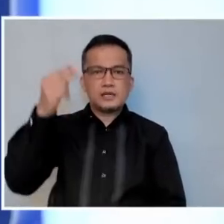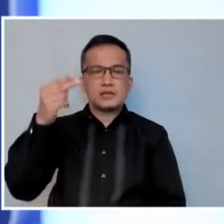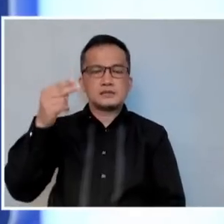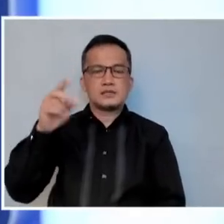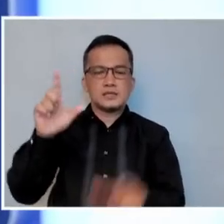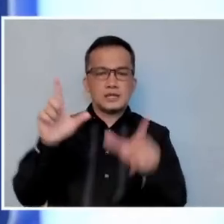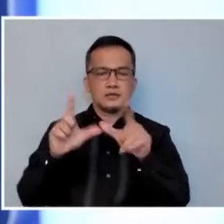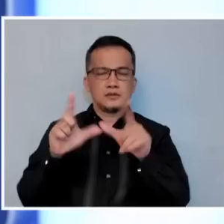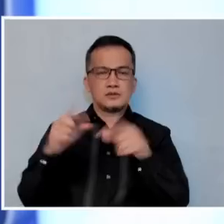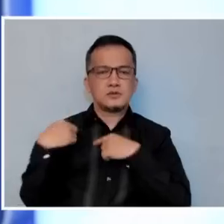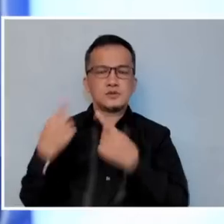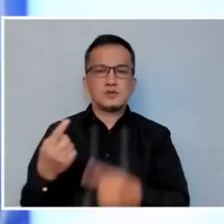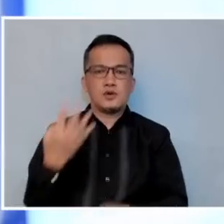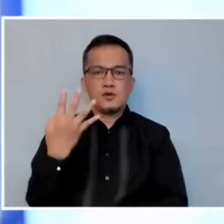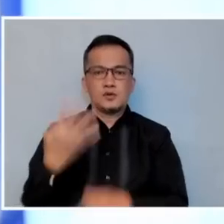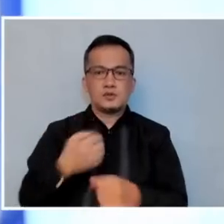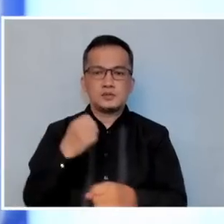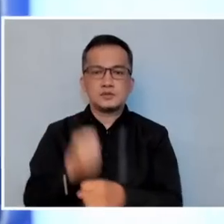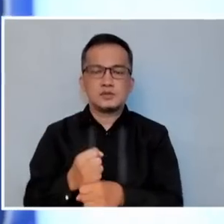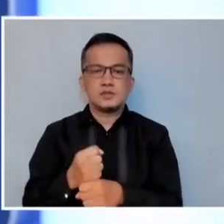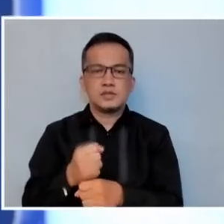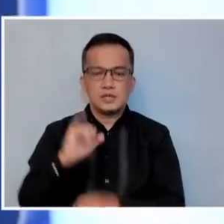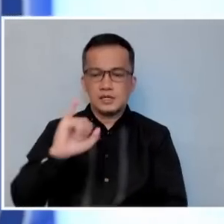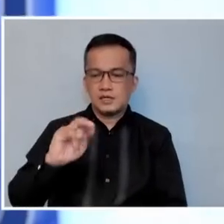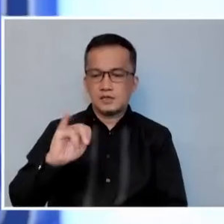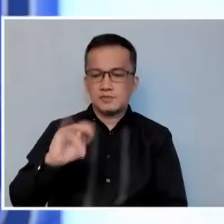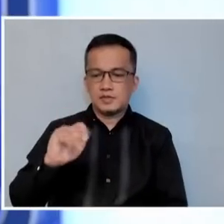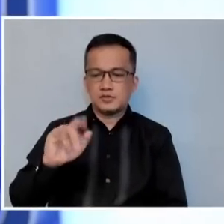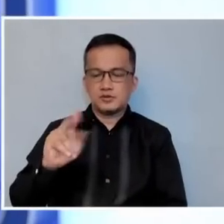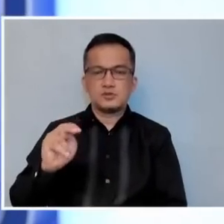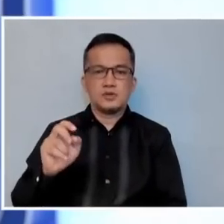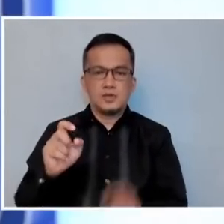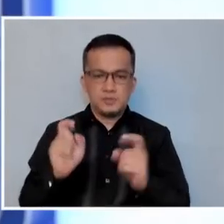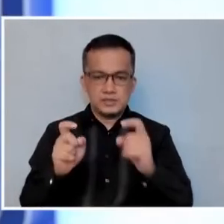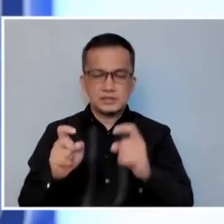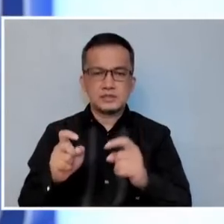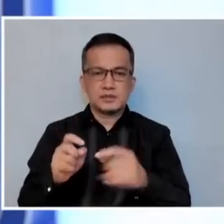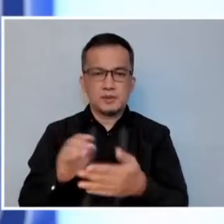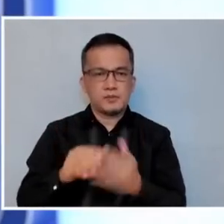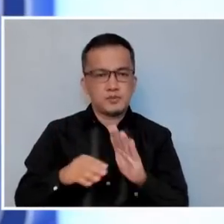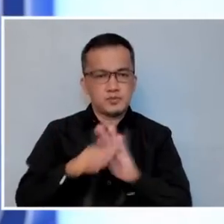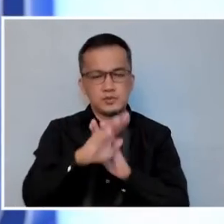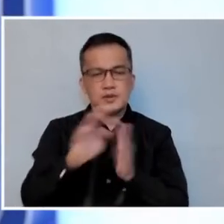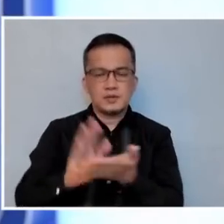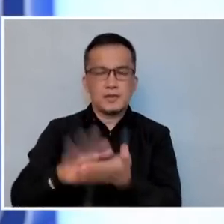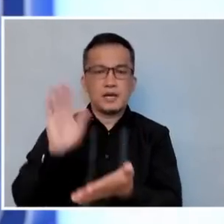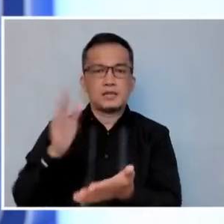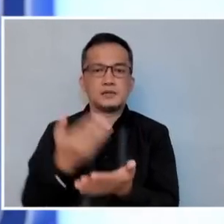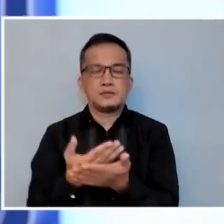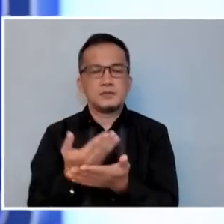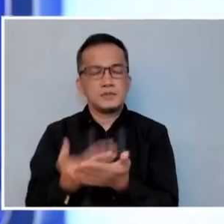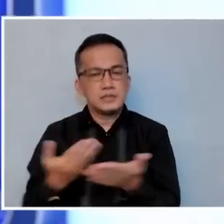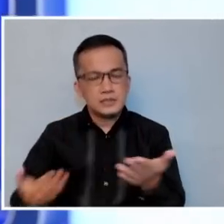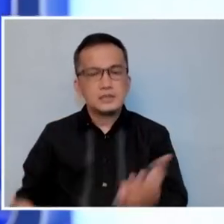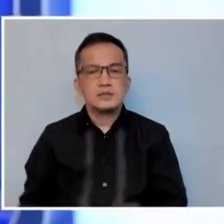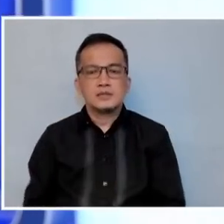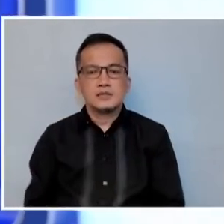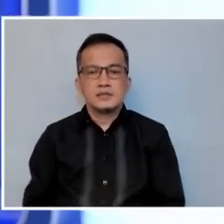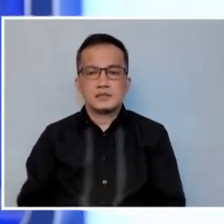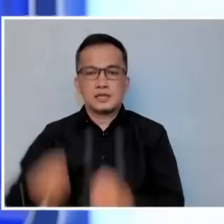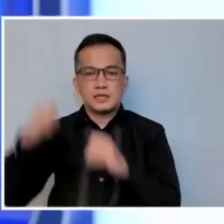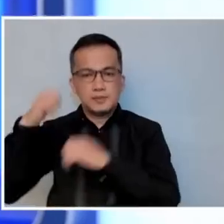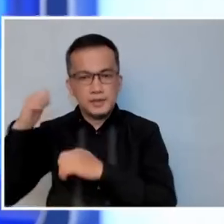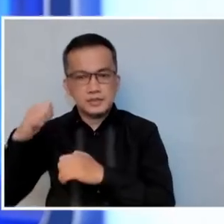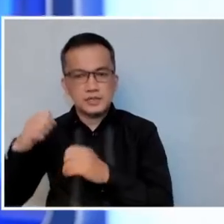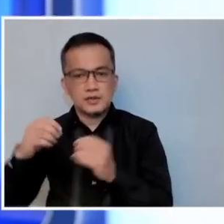halos 4 na taon ang inflation rate o ang bilis ng pagtaas ng presyo ng mga bilihin. At inaasahan pang mas tataas